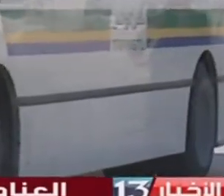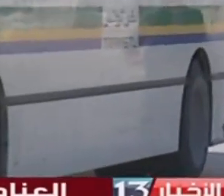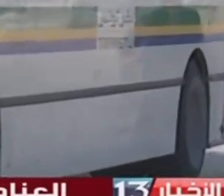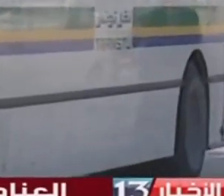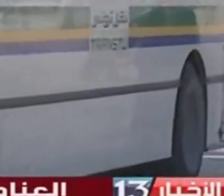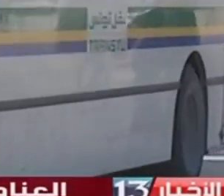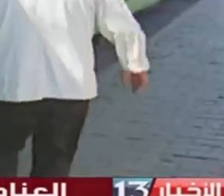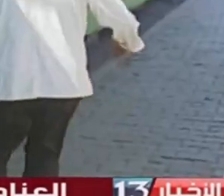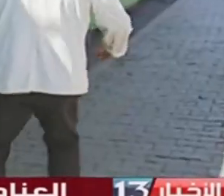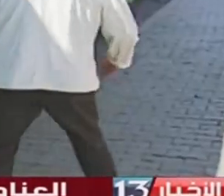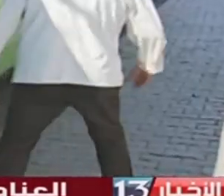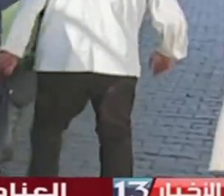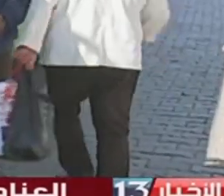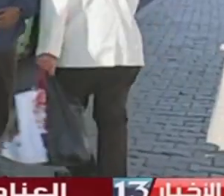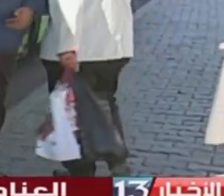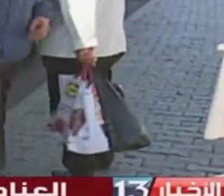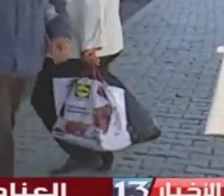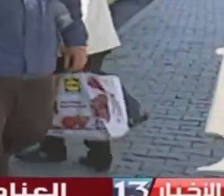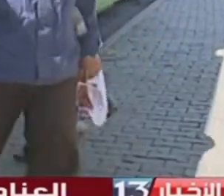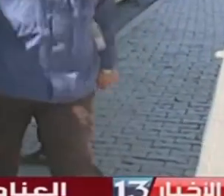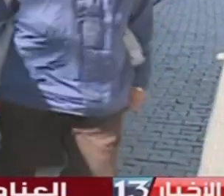في وسائل النقل العمومية.